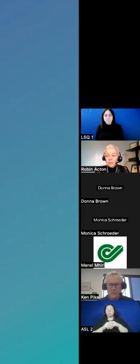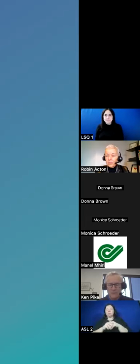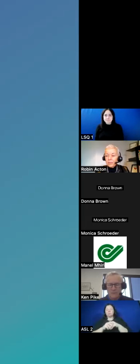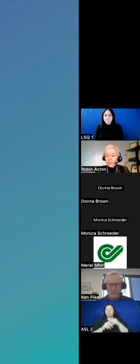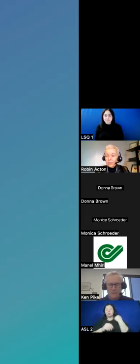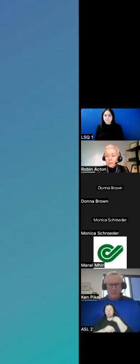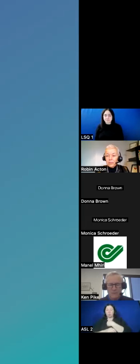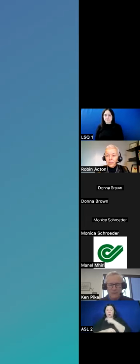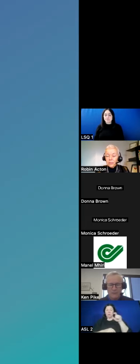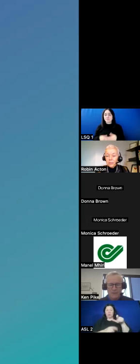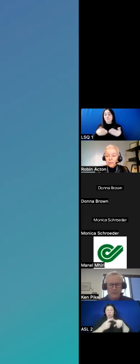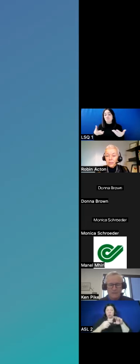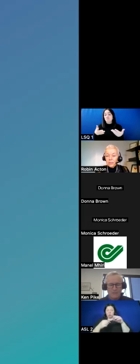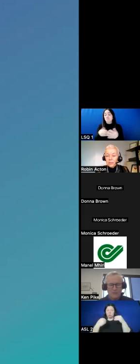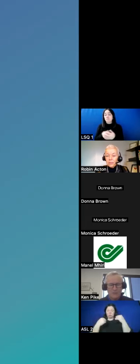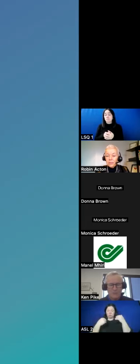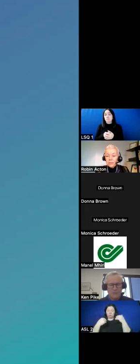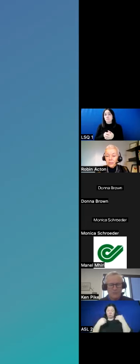Donc, je pense